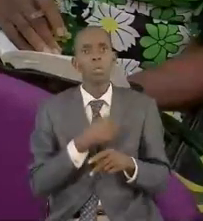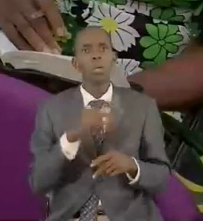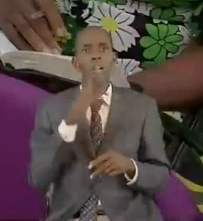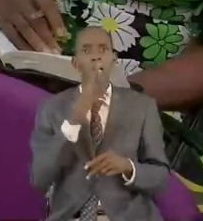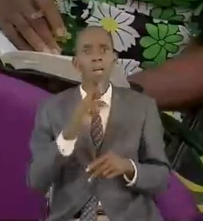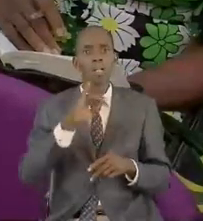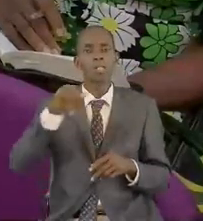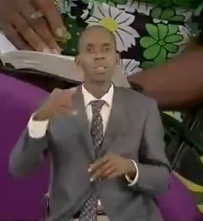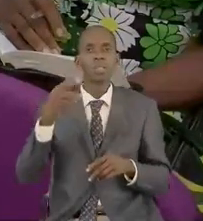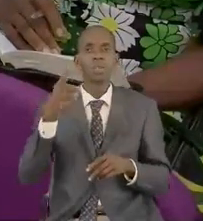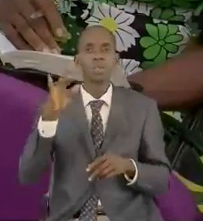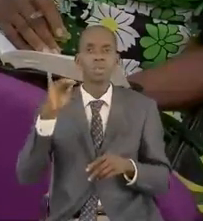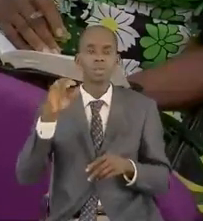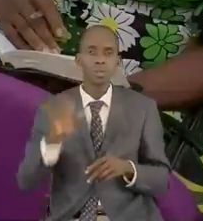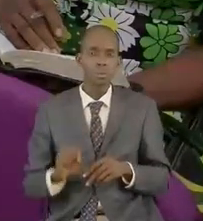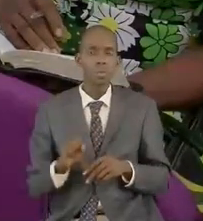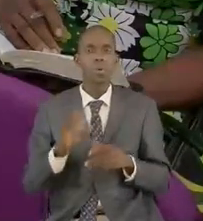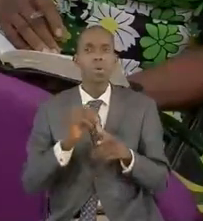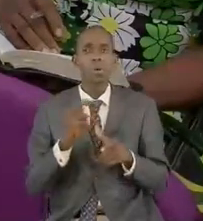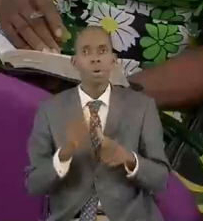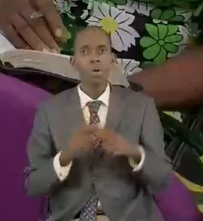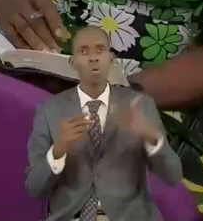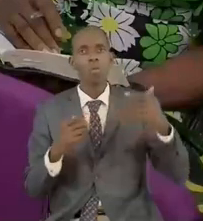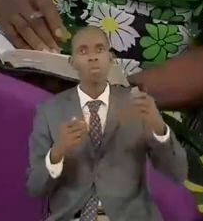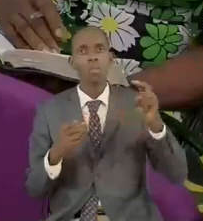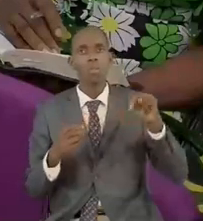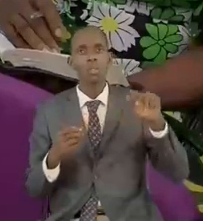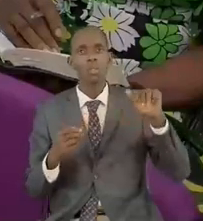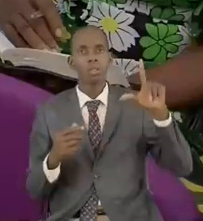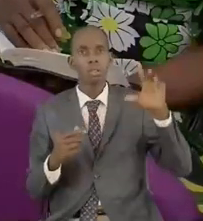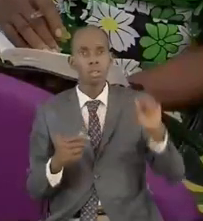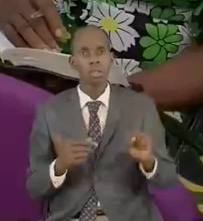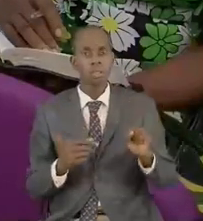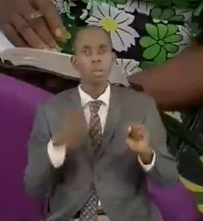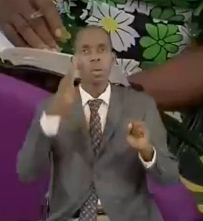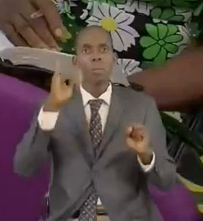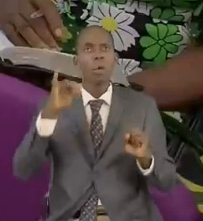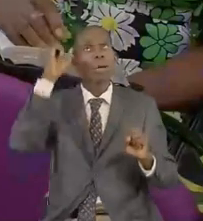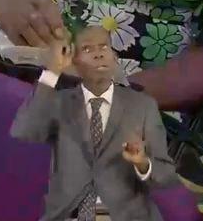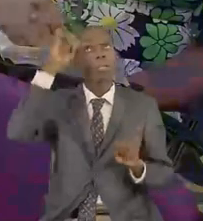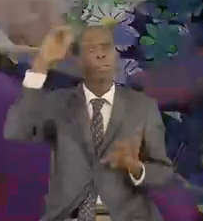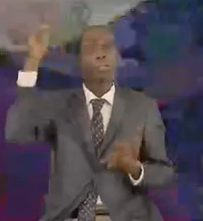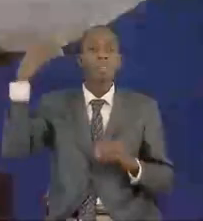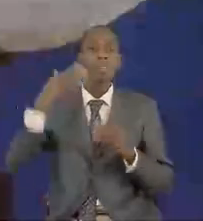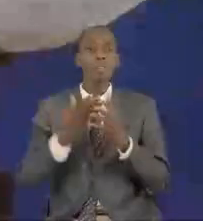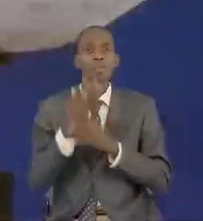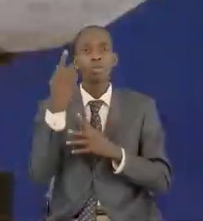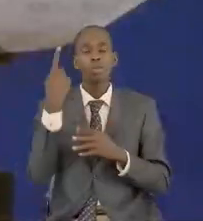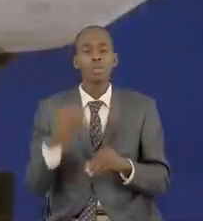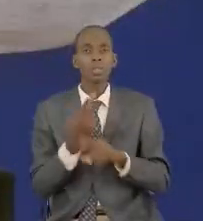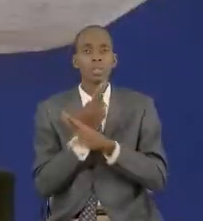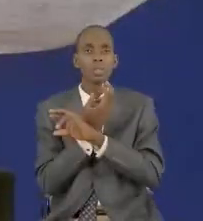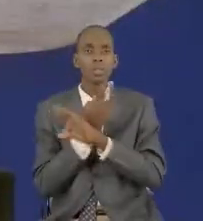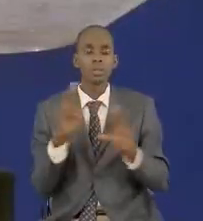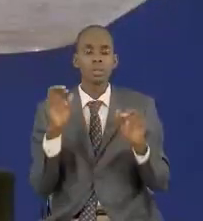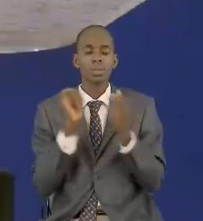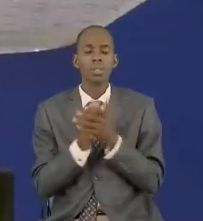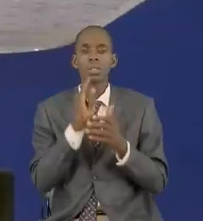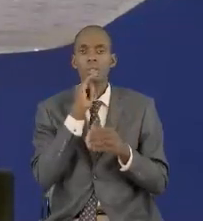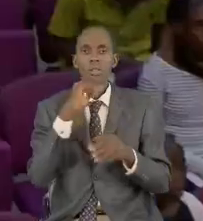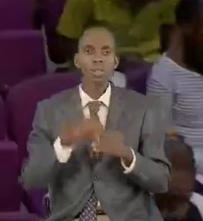et ils sont gratuitement justifiées ils sont gratuitement justifiés par la grâce par le moyen de